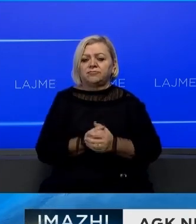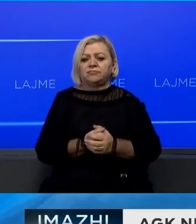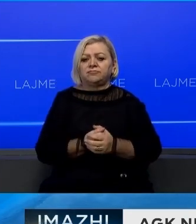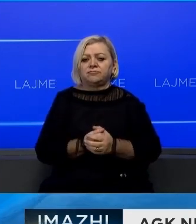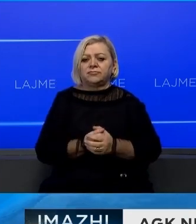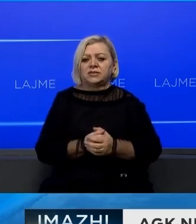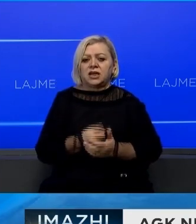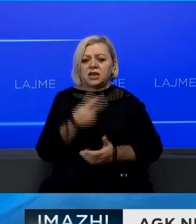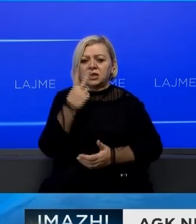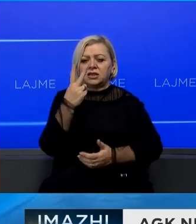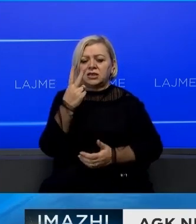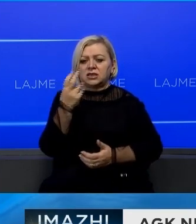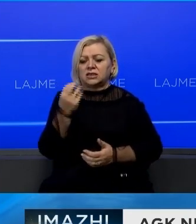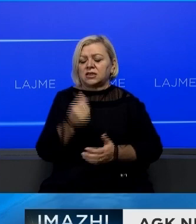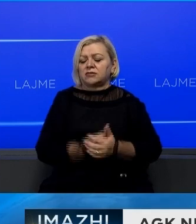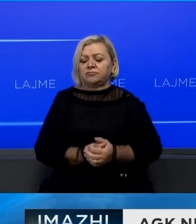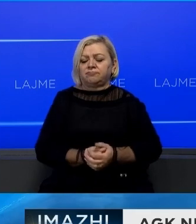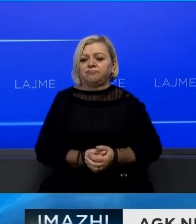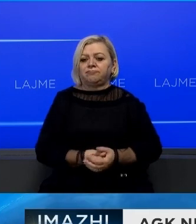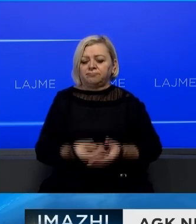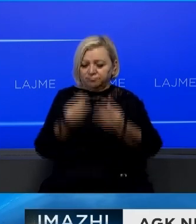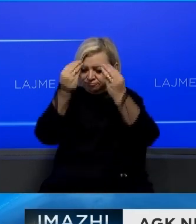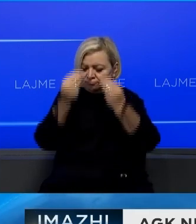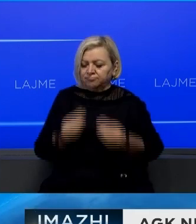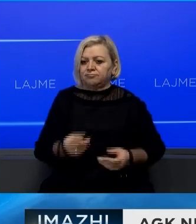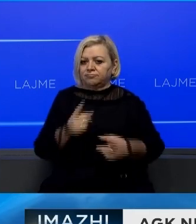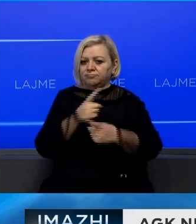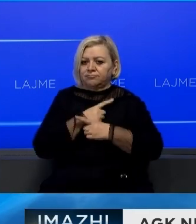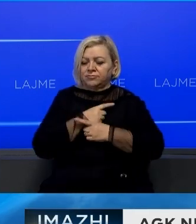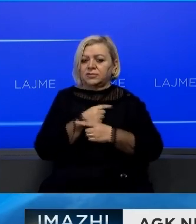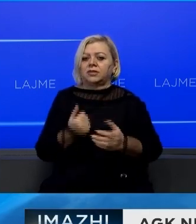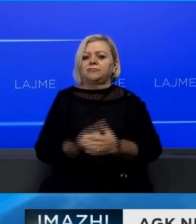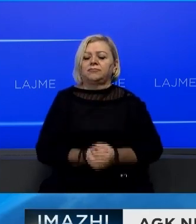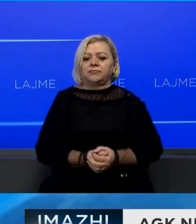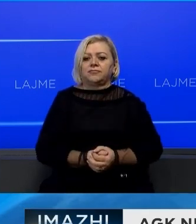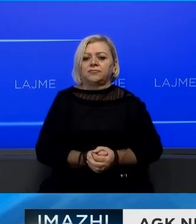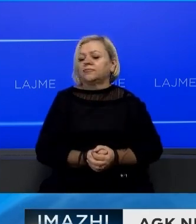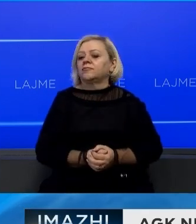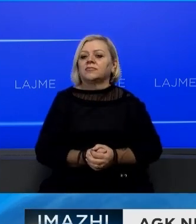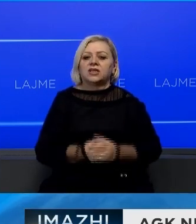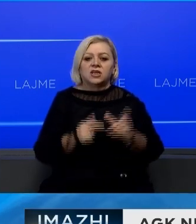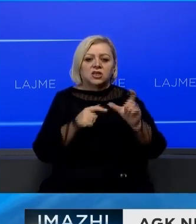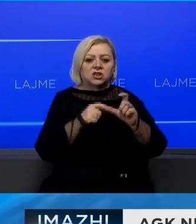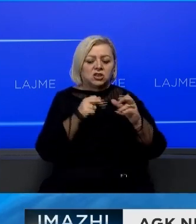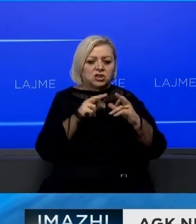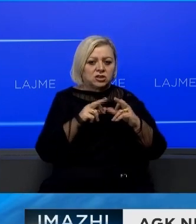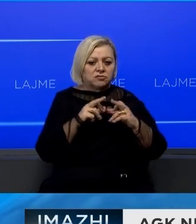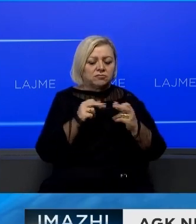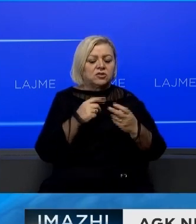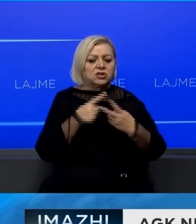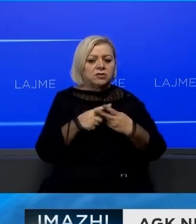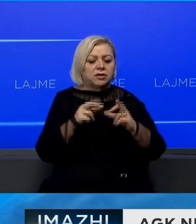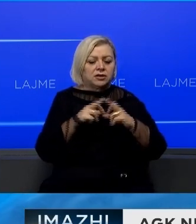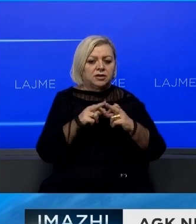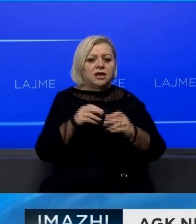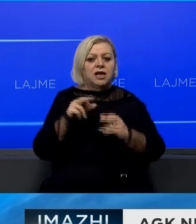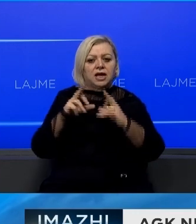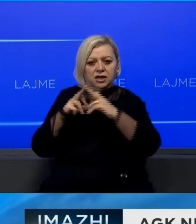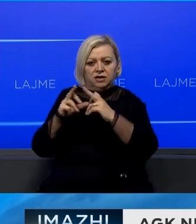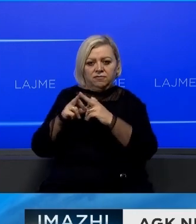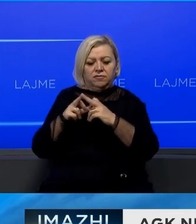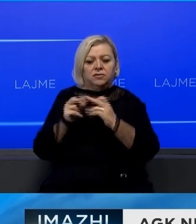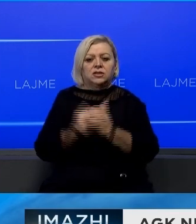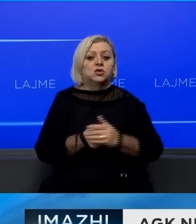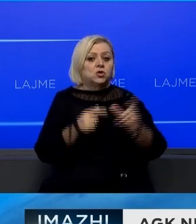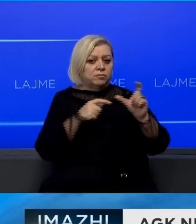ndëruar 20 gazetar që kanë vdekur në vitet 2020 dhe 2021, duke përfshirë Shaban Arifajn e RTK-s, pastaj